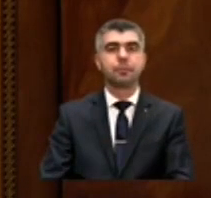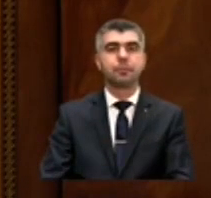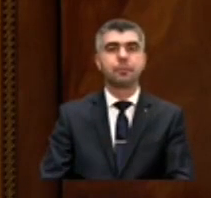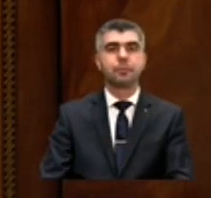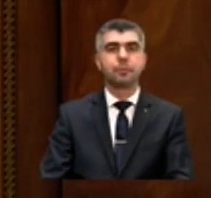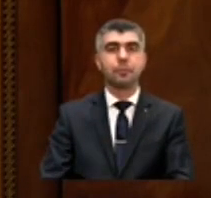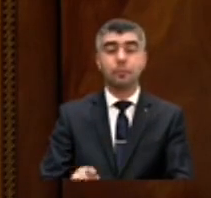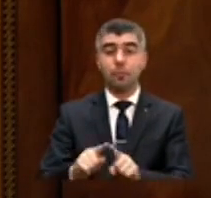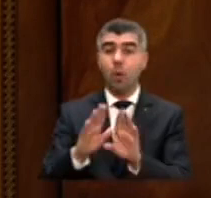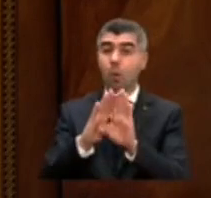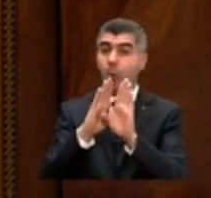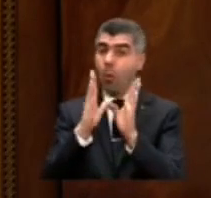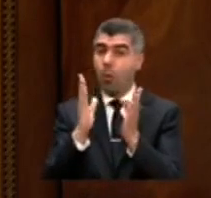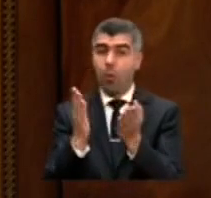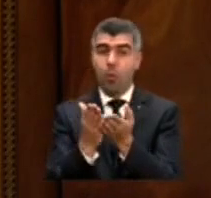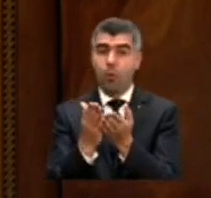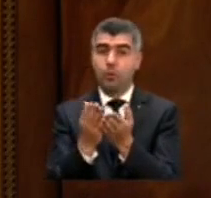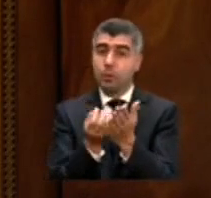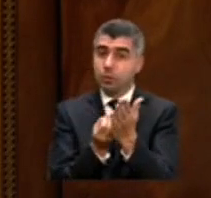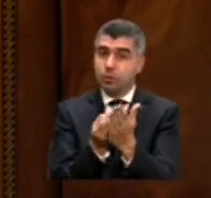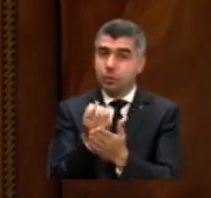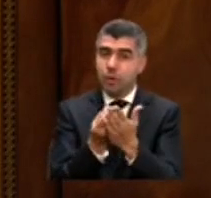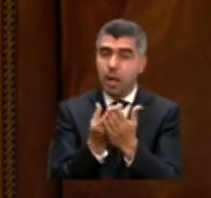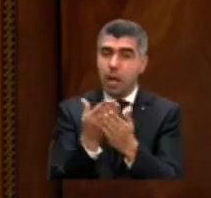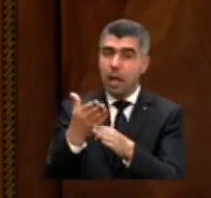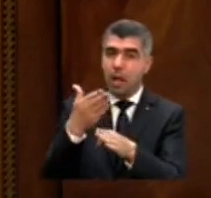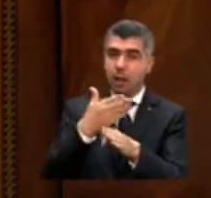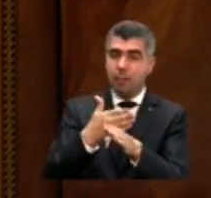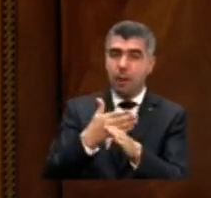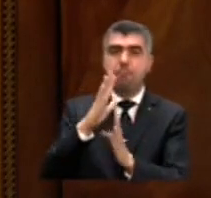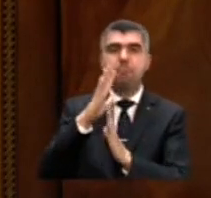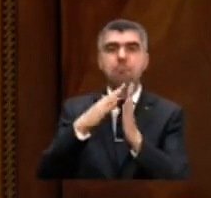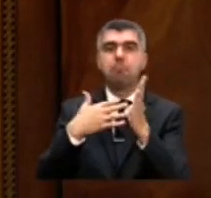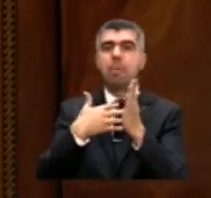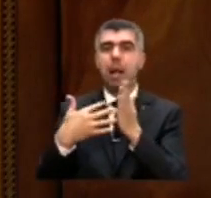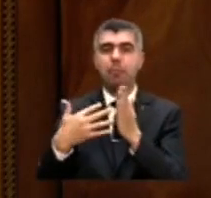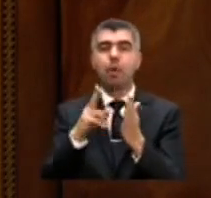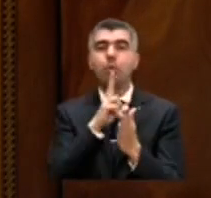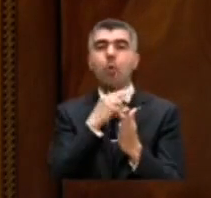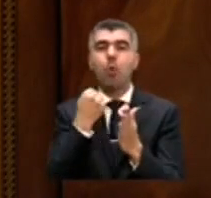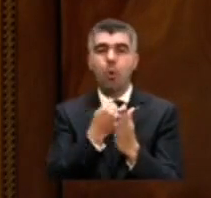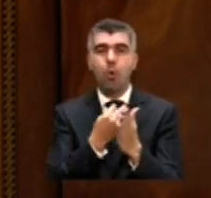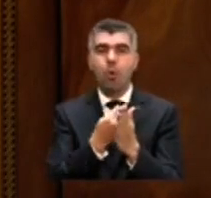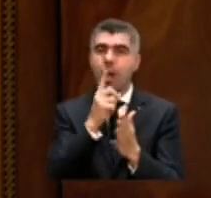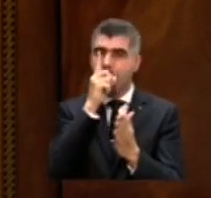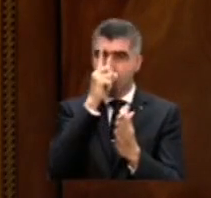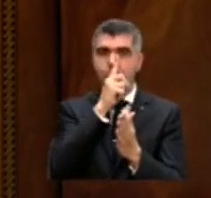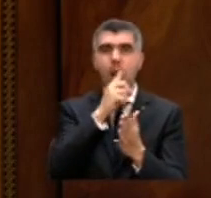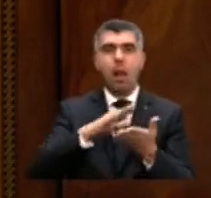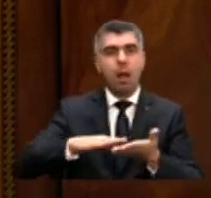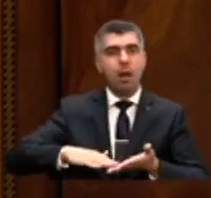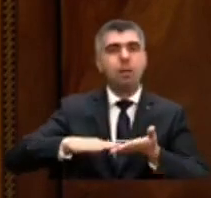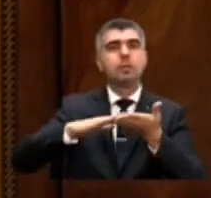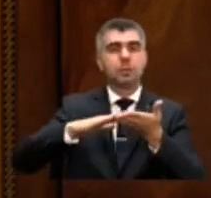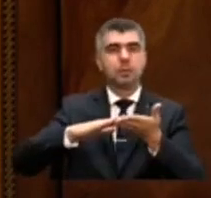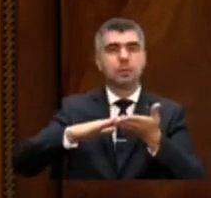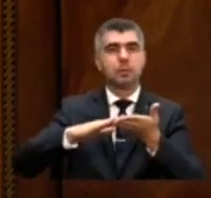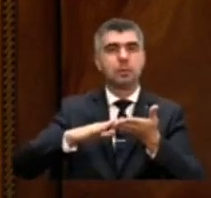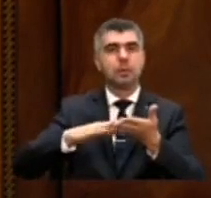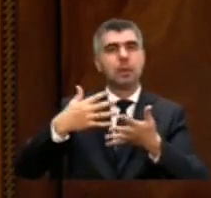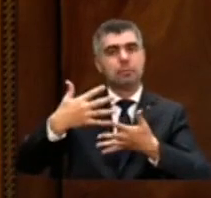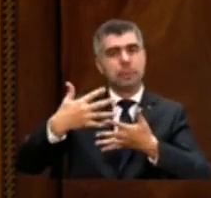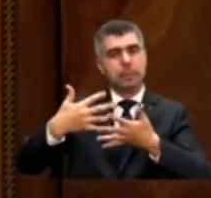هي الخطوط العريضة للبرنامج التي تعتزم الحكومة تطبيقه، والتي تجدون تفاصيلها